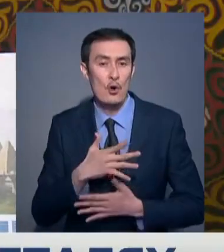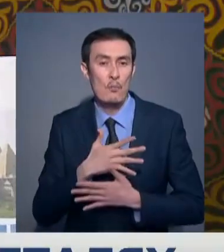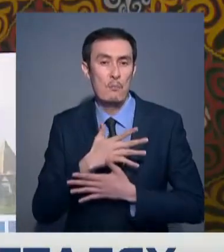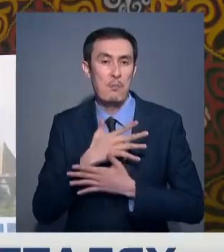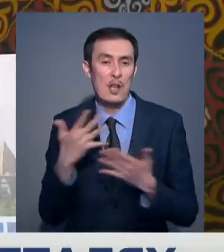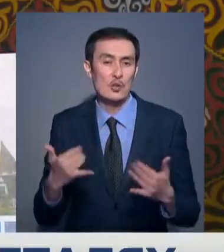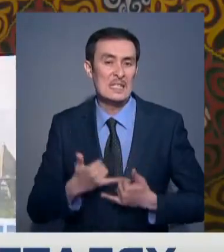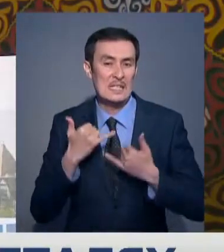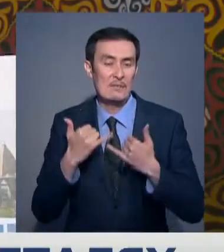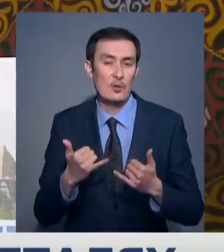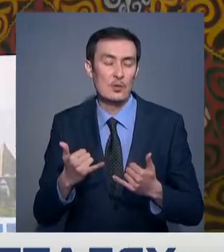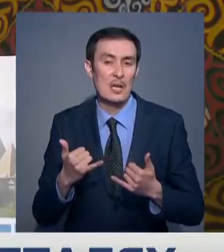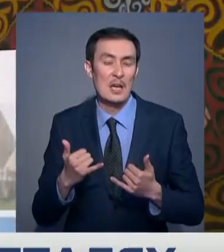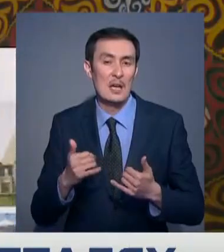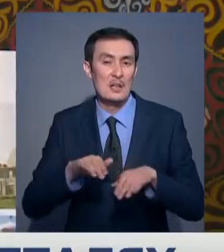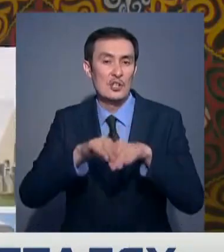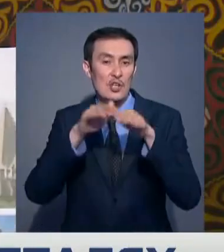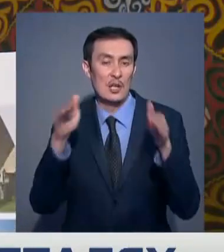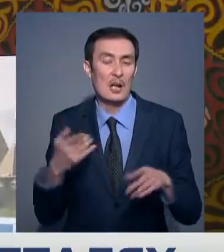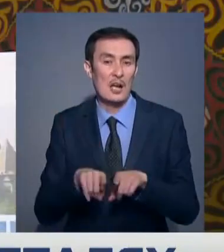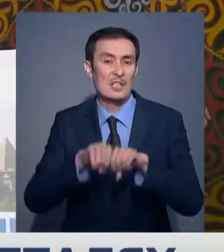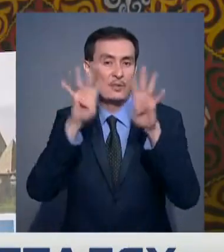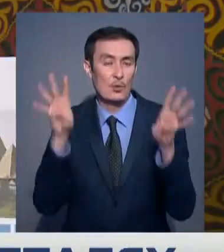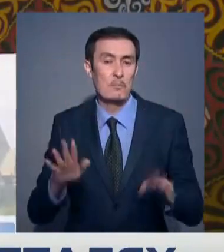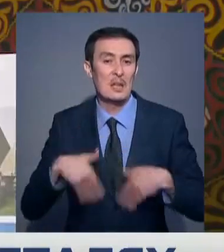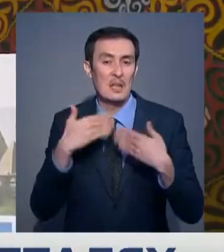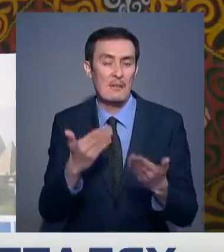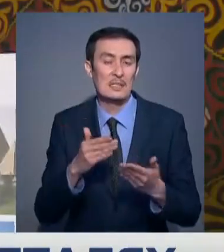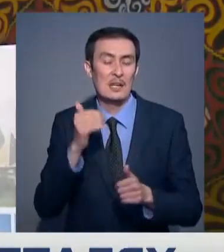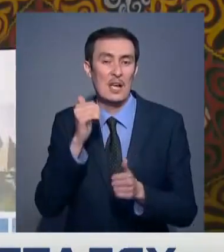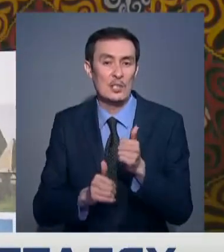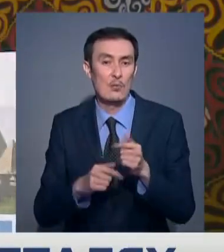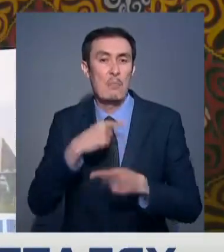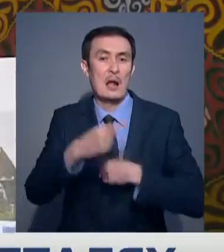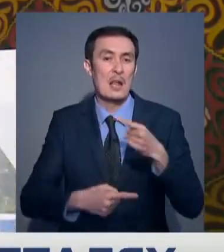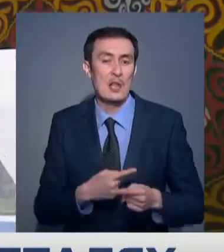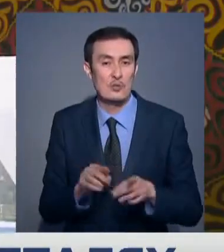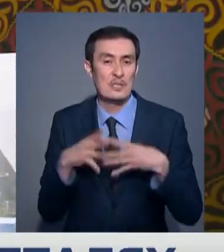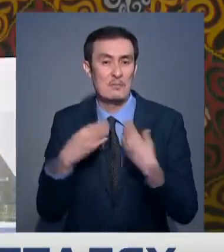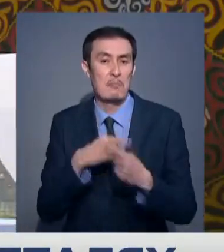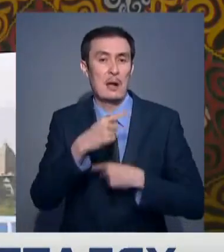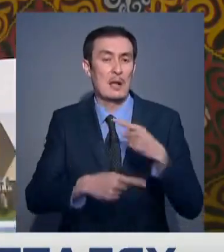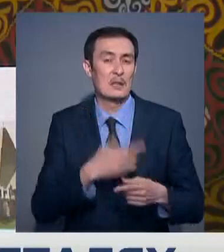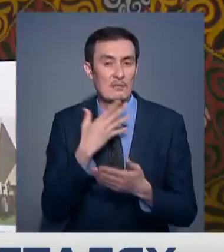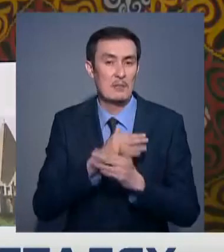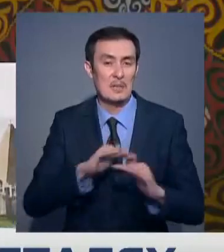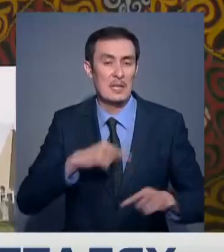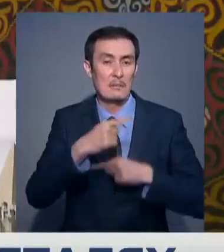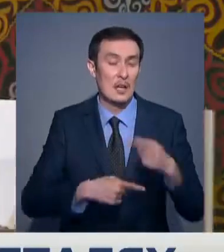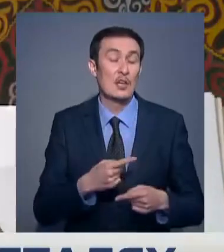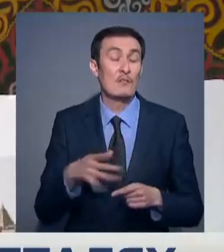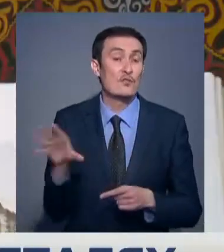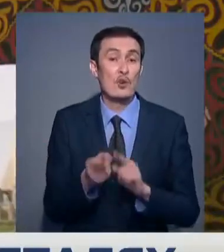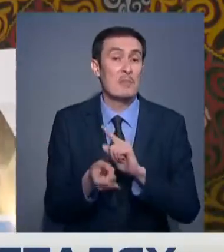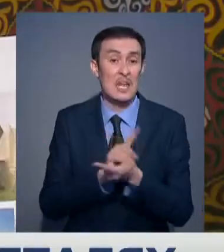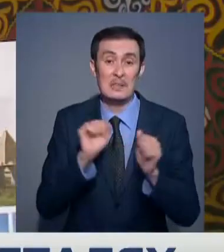символом и святым шанграк. Его она передавалась из поколения в поколение, и все могло меняться,